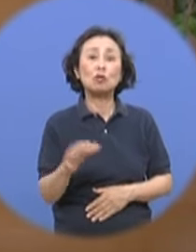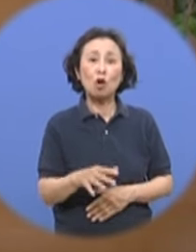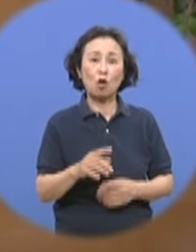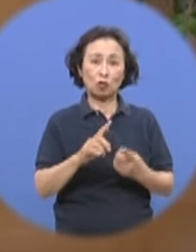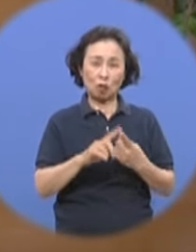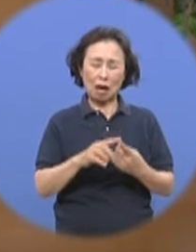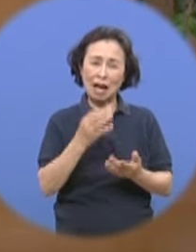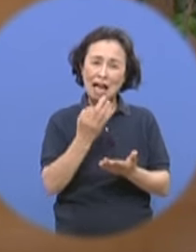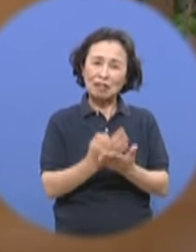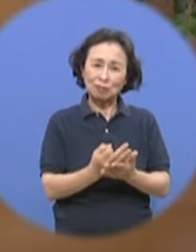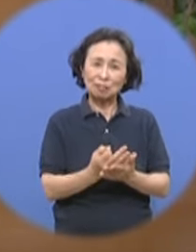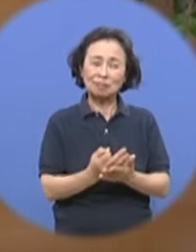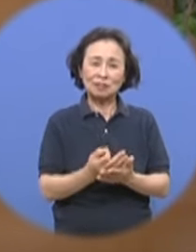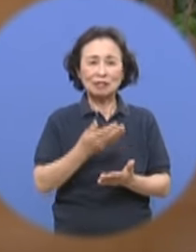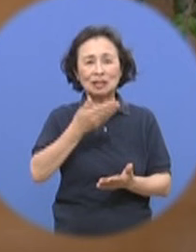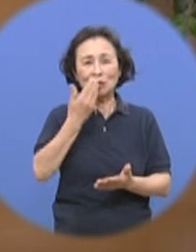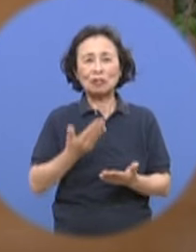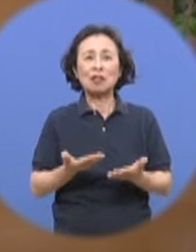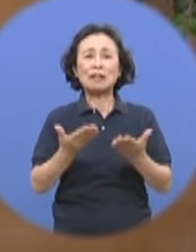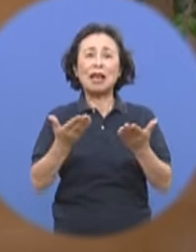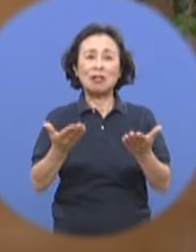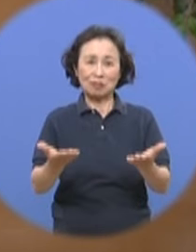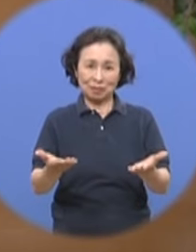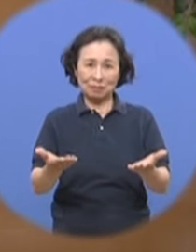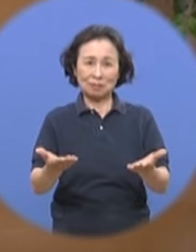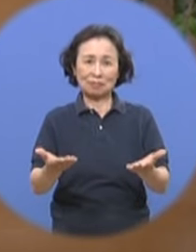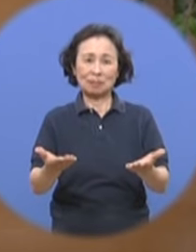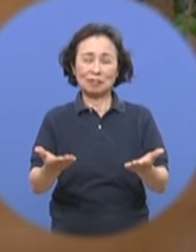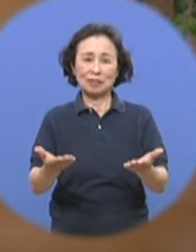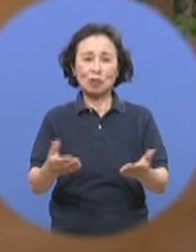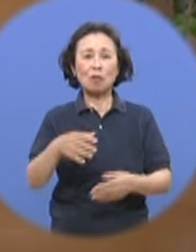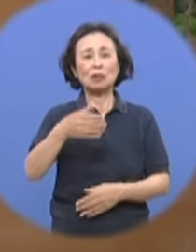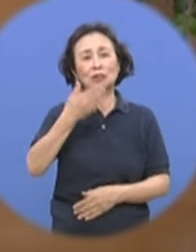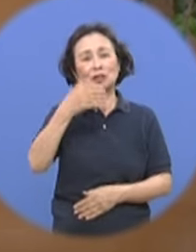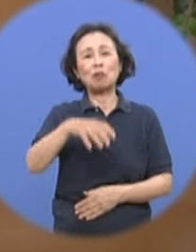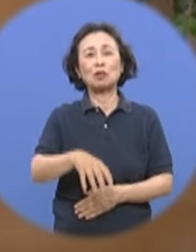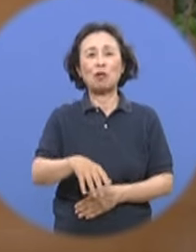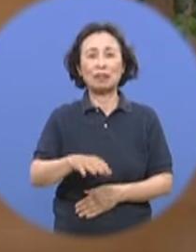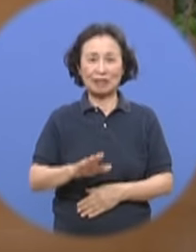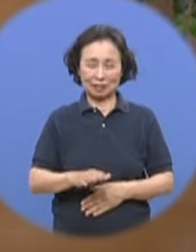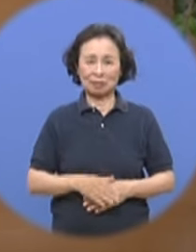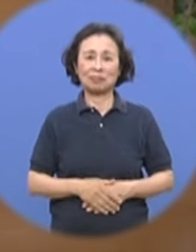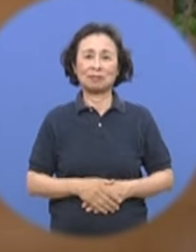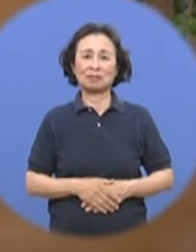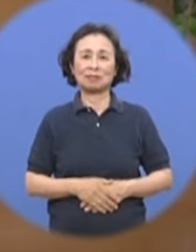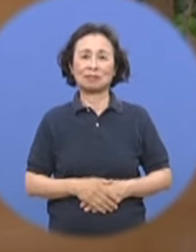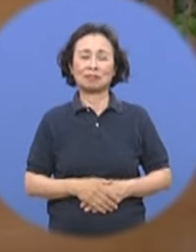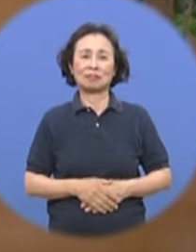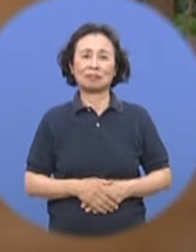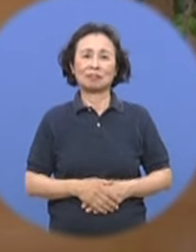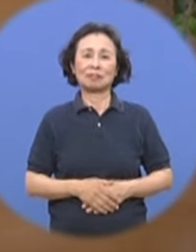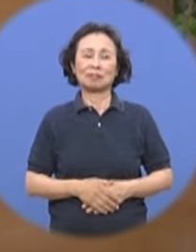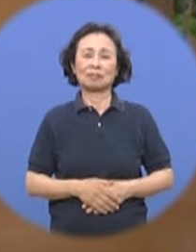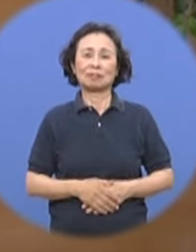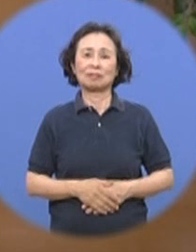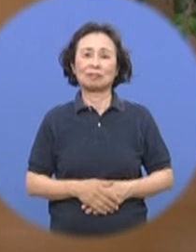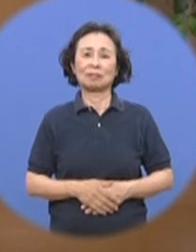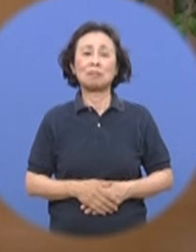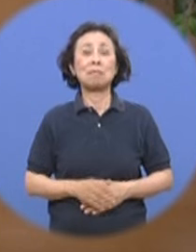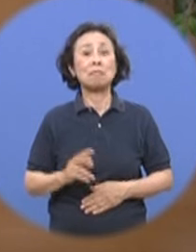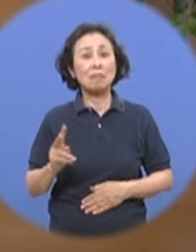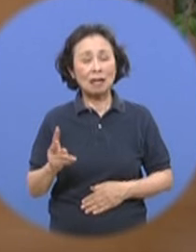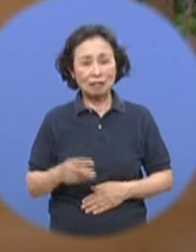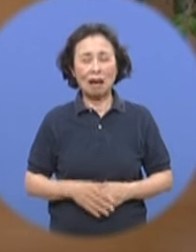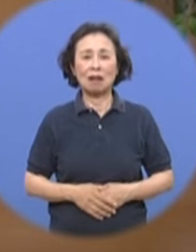くは安価で食事を提供するような、食堂となっております。また子ども食堂の方